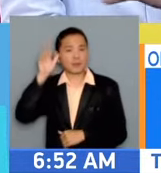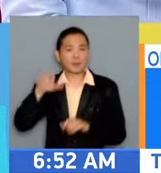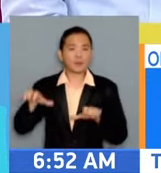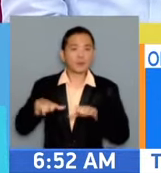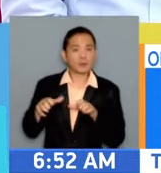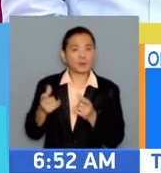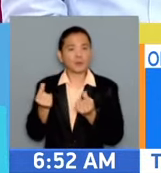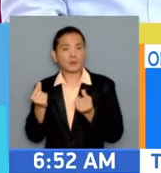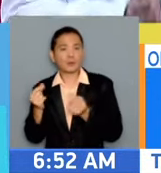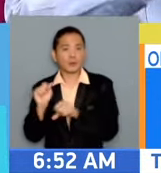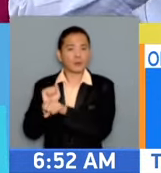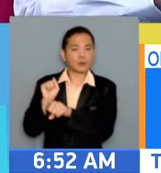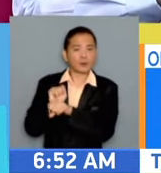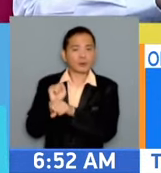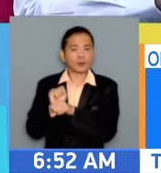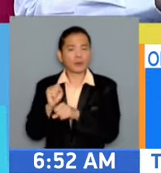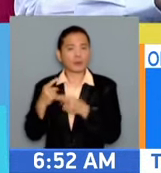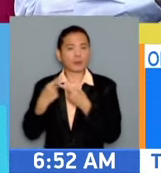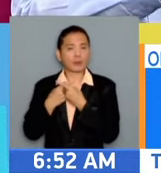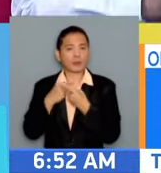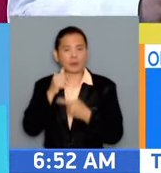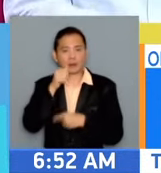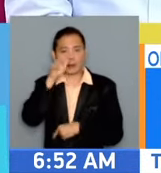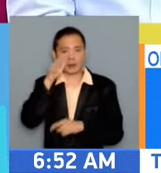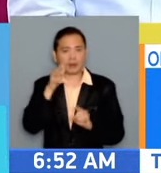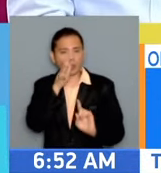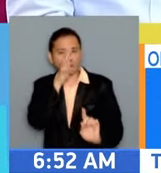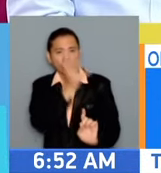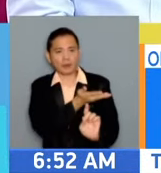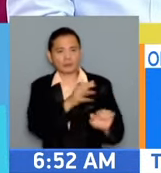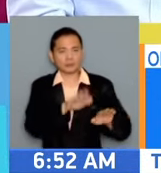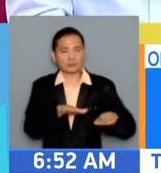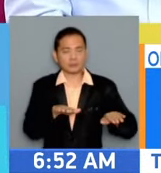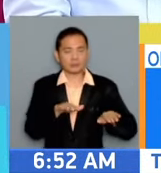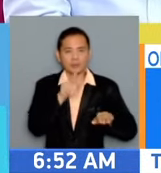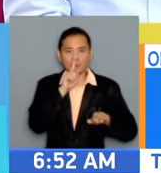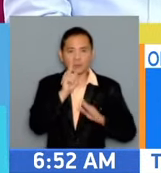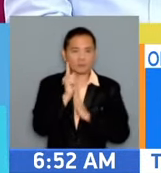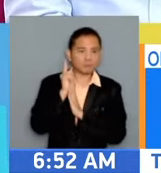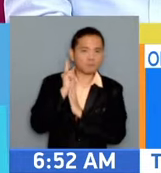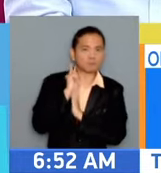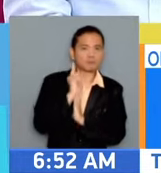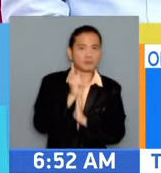Kaya sa sandaling segundo po pwedeng may mangyari sa bata. Ito, totoo naman